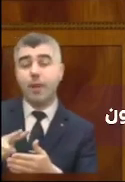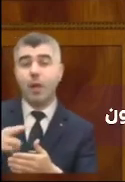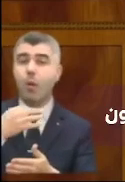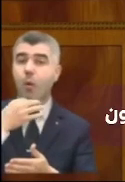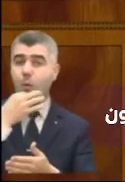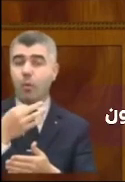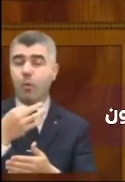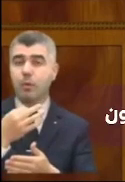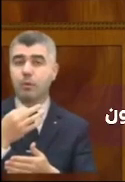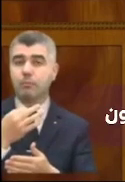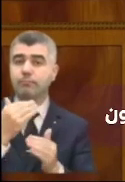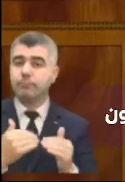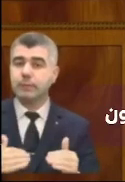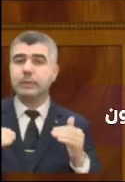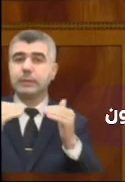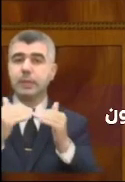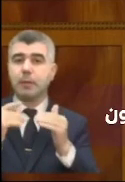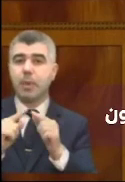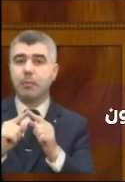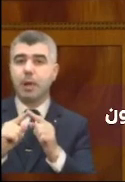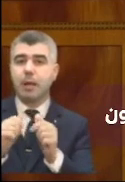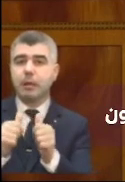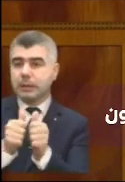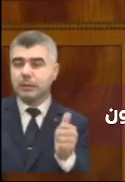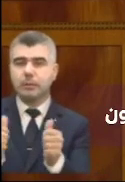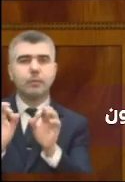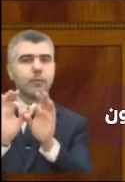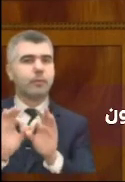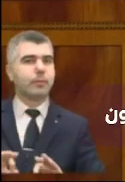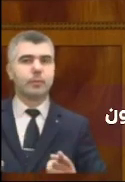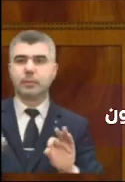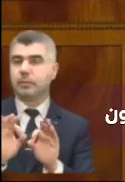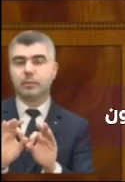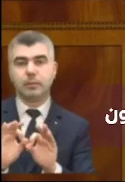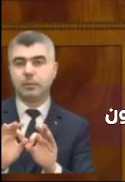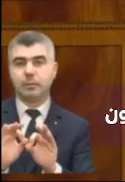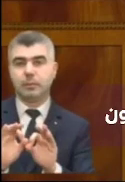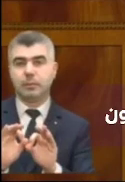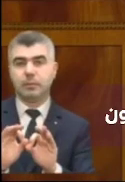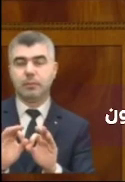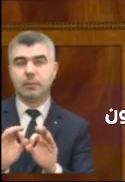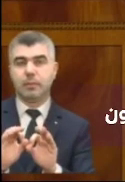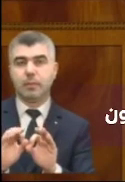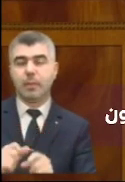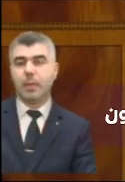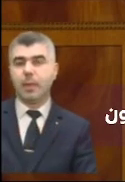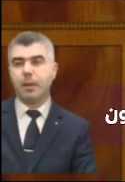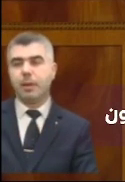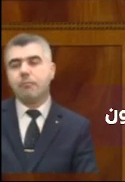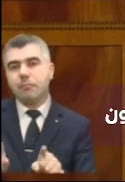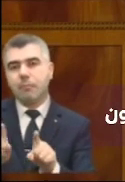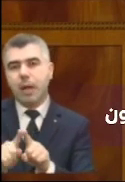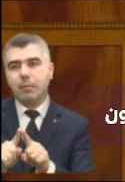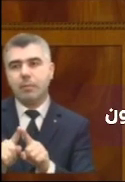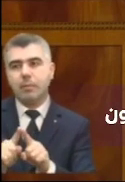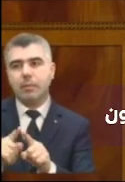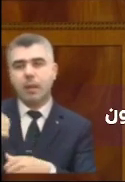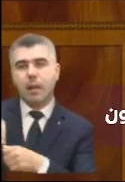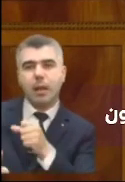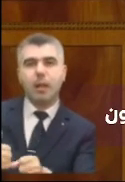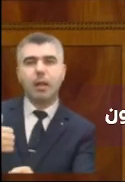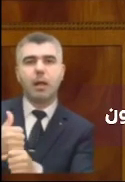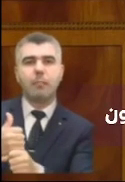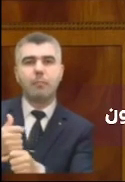علينا أن نرى بأن نحن أليفون لسنا غرباء عن بعضنا البعض ليس فقط